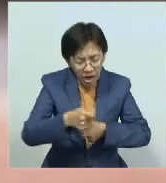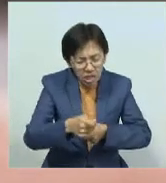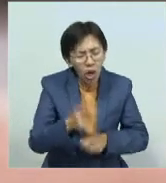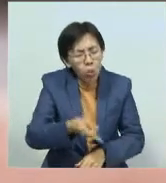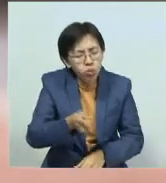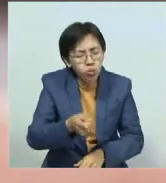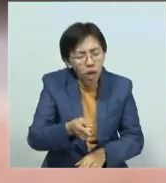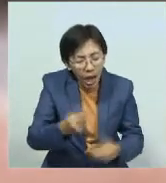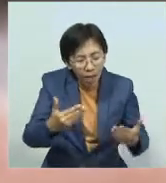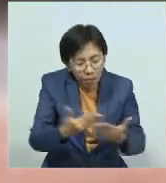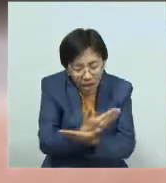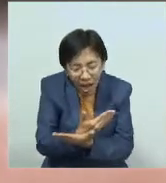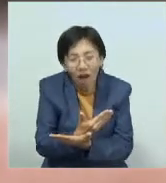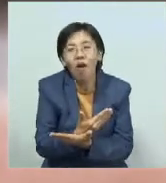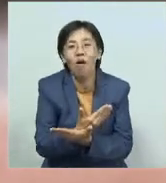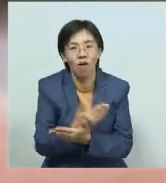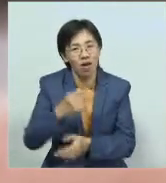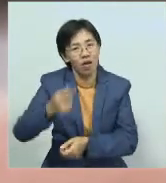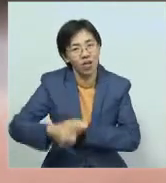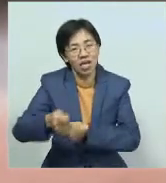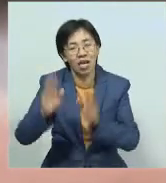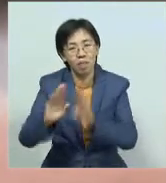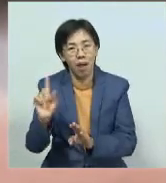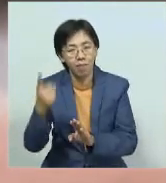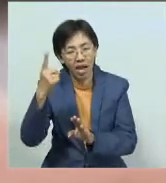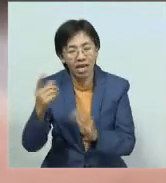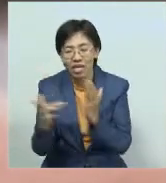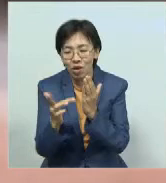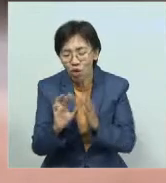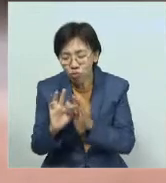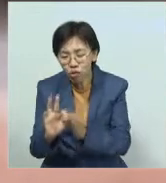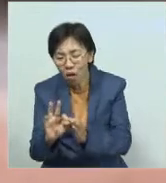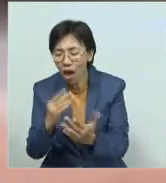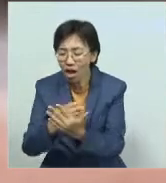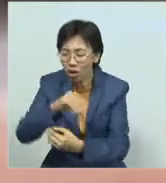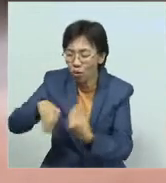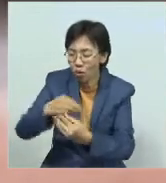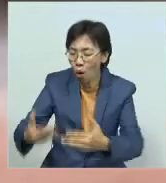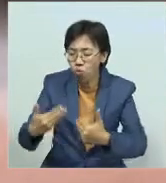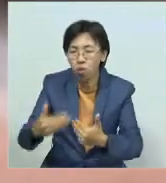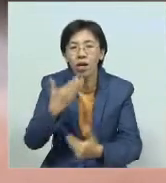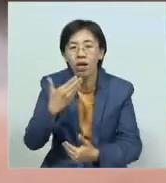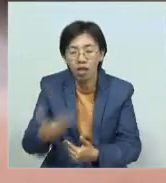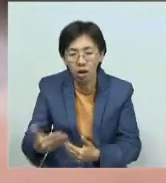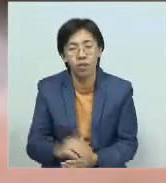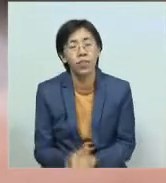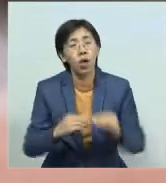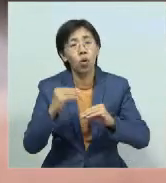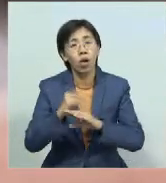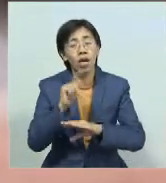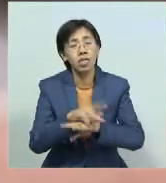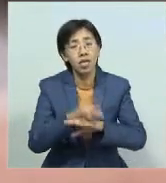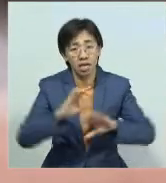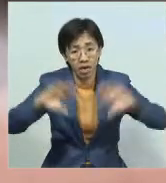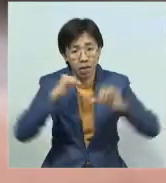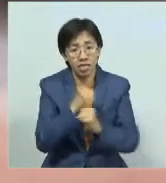ดั้งเดิมสู่เกษตรดิจิทัลเพิ่มรายได้ให้กับคนในชุมชนอย่างยั่งยืนสำหรับโครงการเน็ตประชารัฐที่รัฐบาล